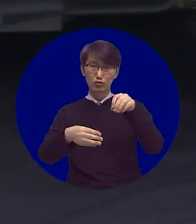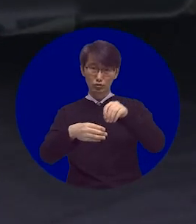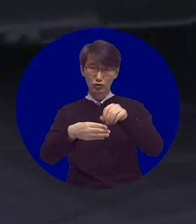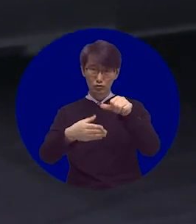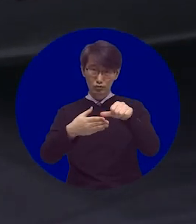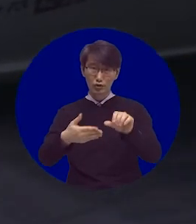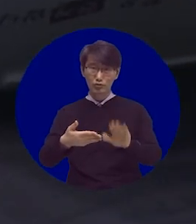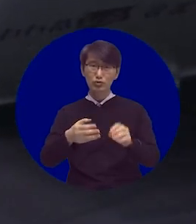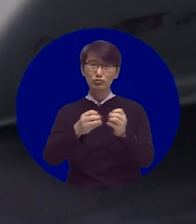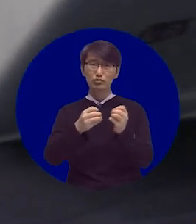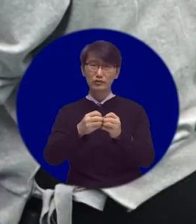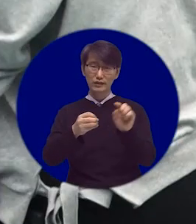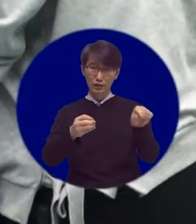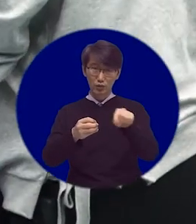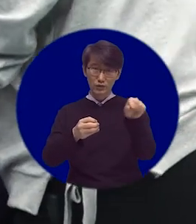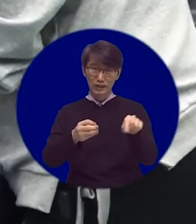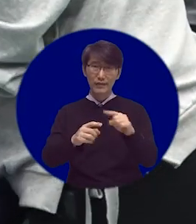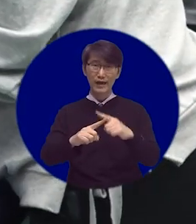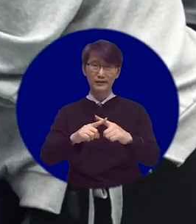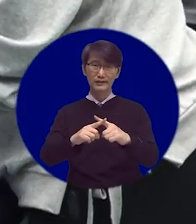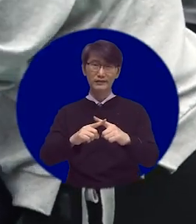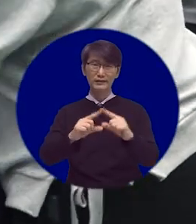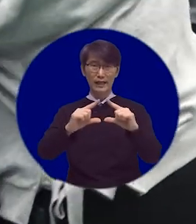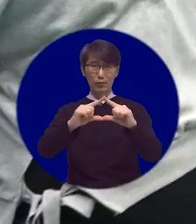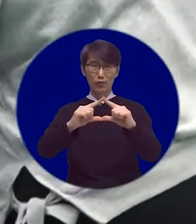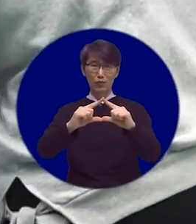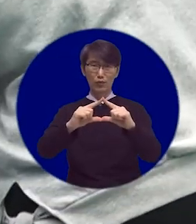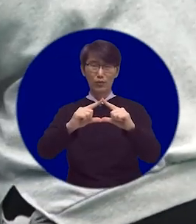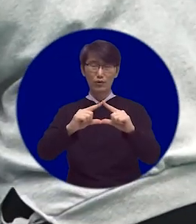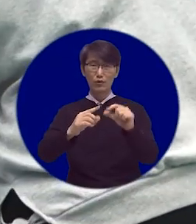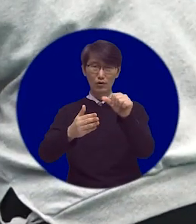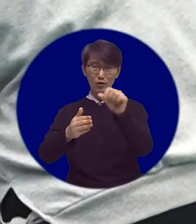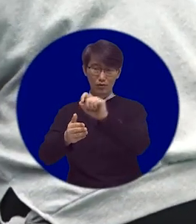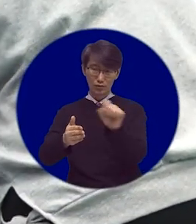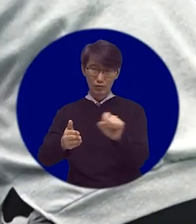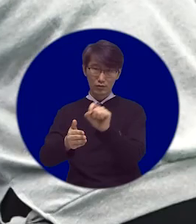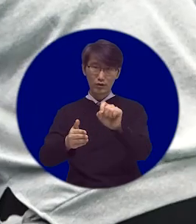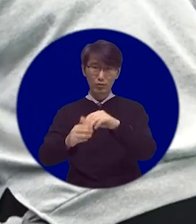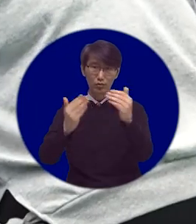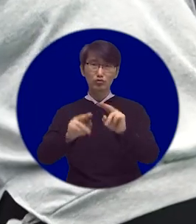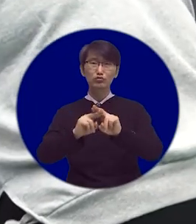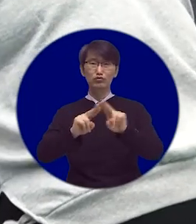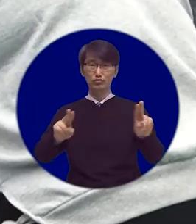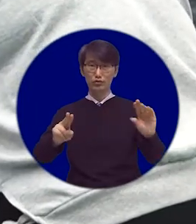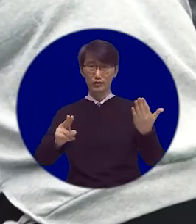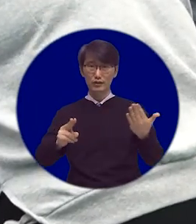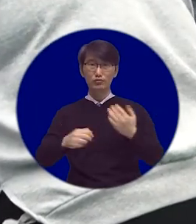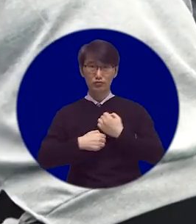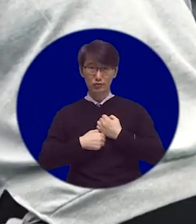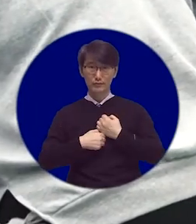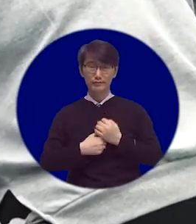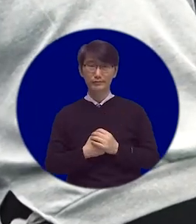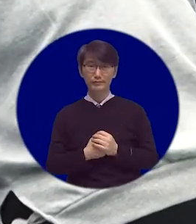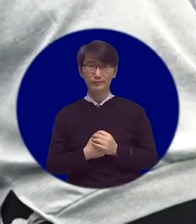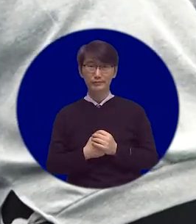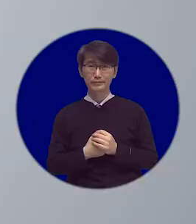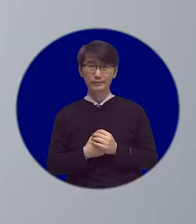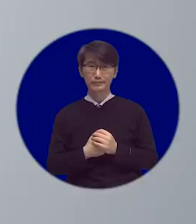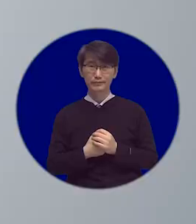후 문자나 동그라미, X, 세모 등 무령을 기입한 것 등은 모두 무효표가 되니 주의해야 합니다.